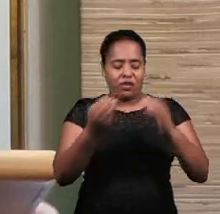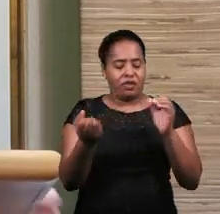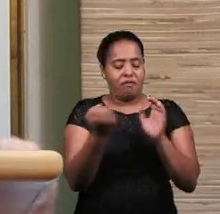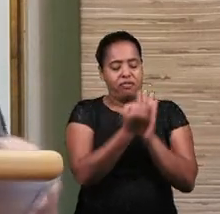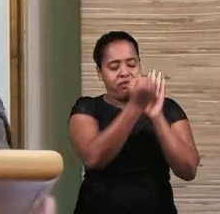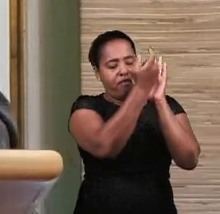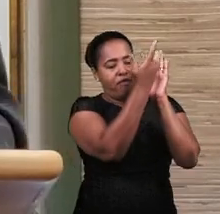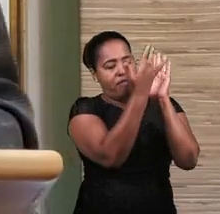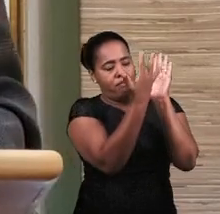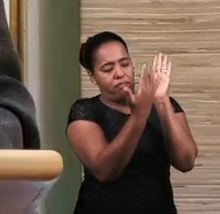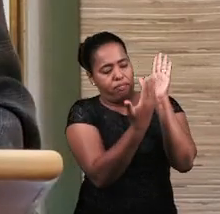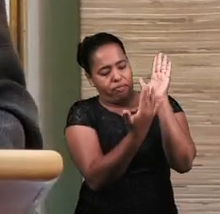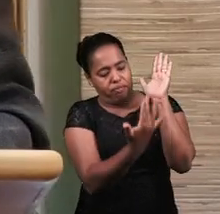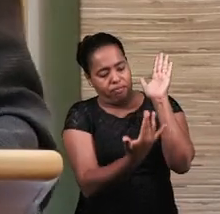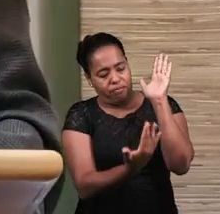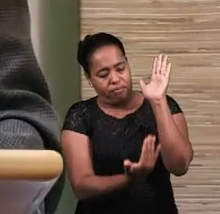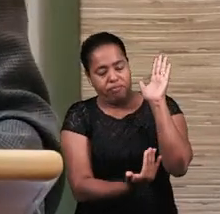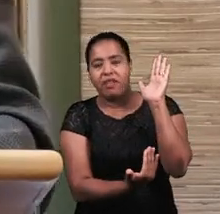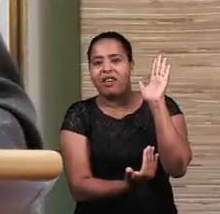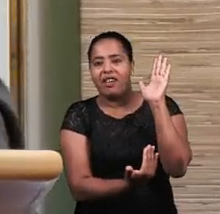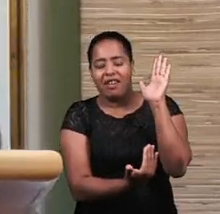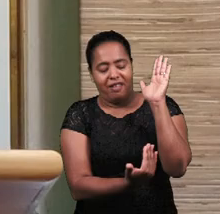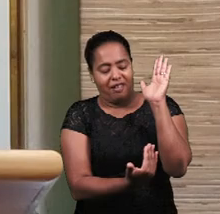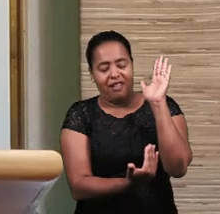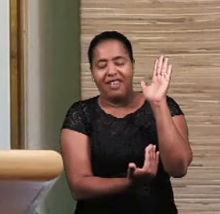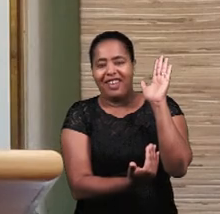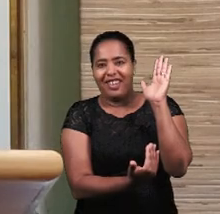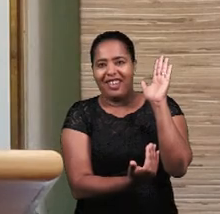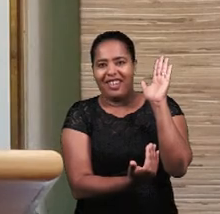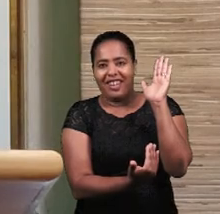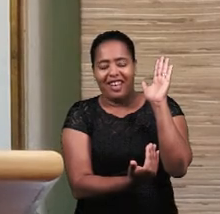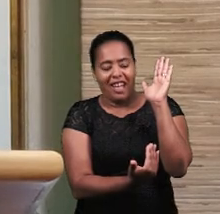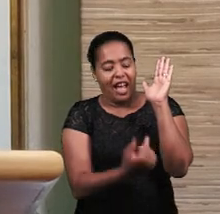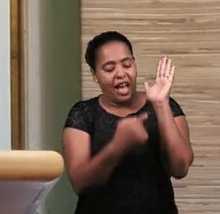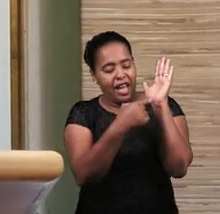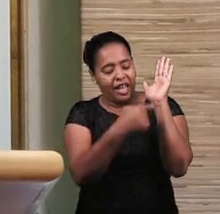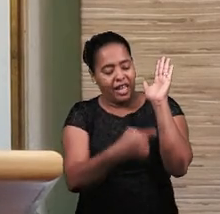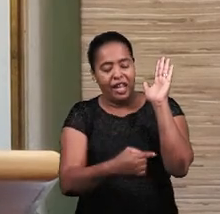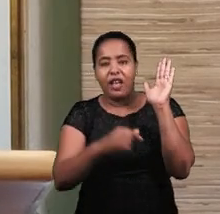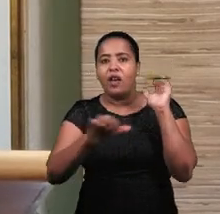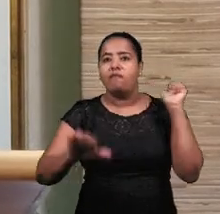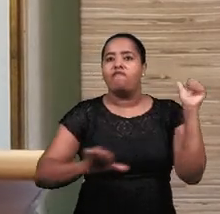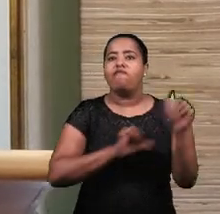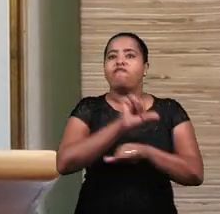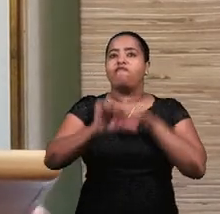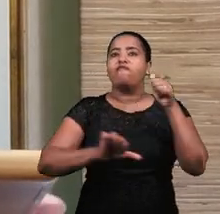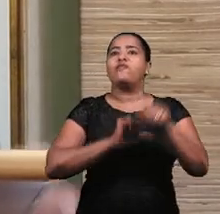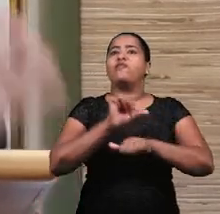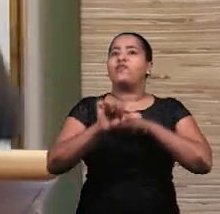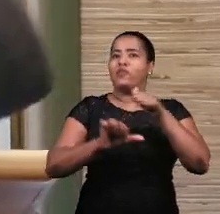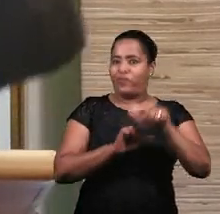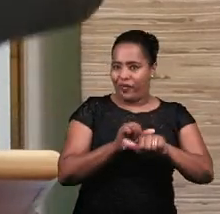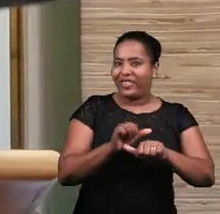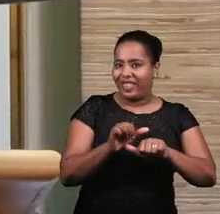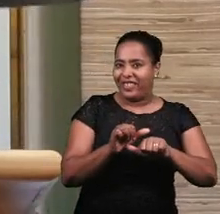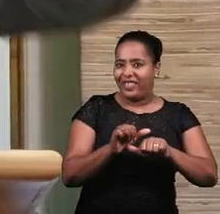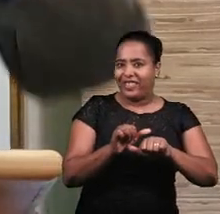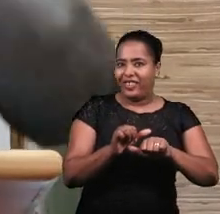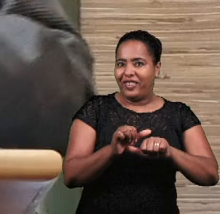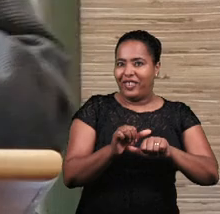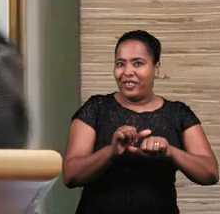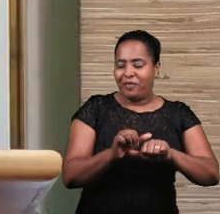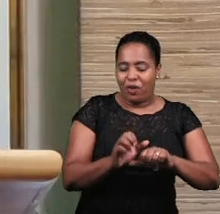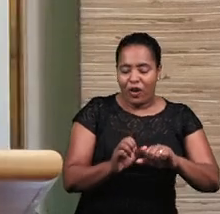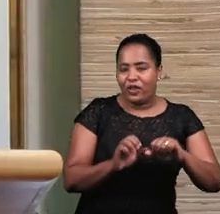est sorti à l'extérieur. Quand le sang s'expose, sa couleur change à cause de l'oxygène qui entre dans le sang. Je ne vais pas